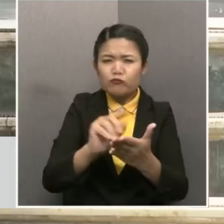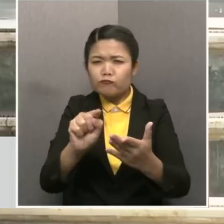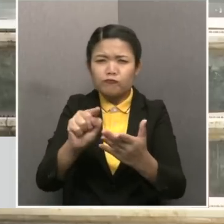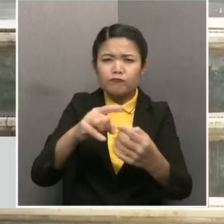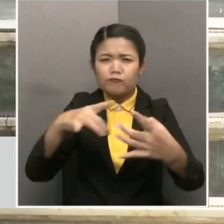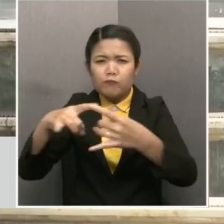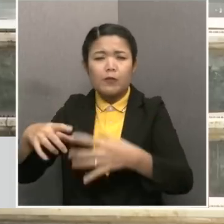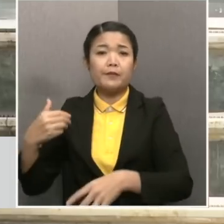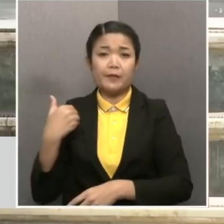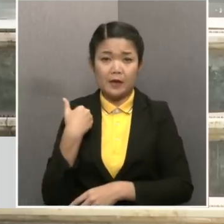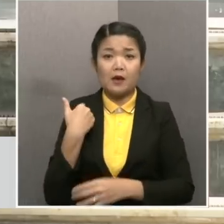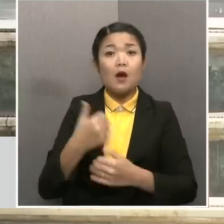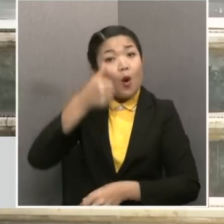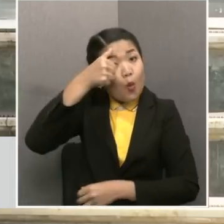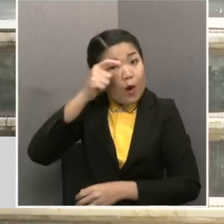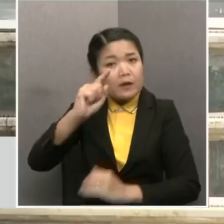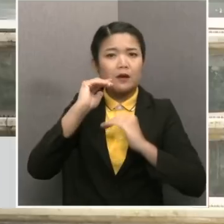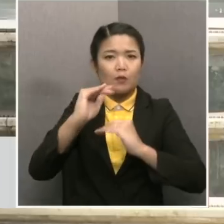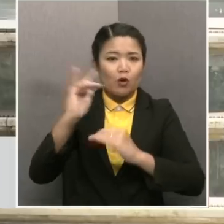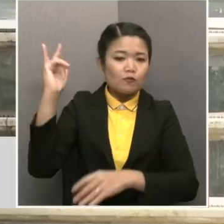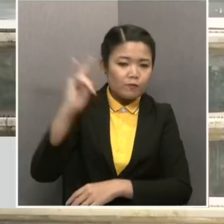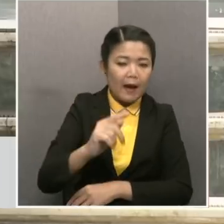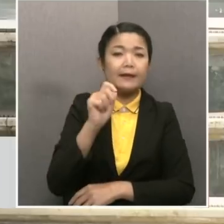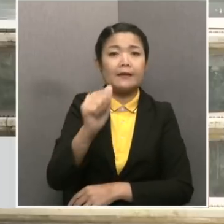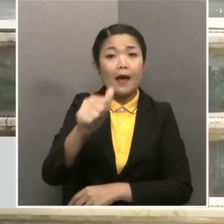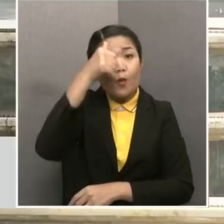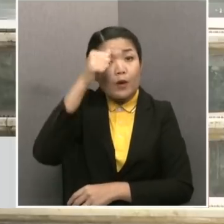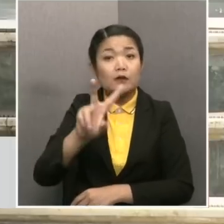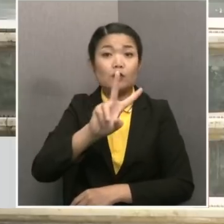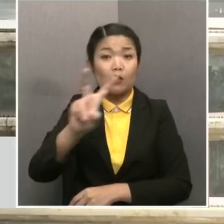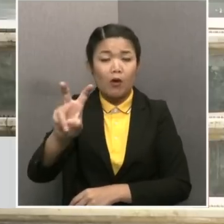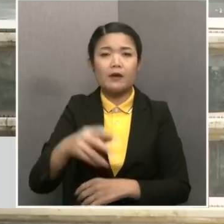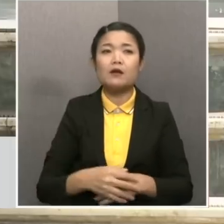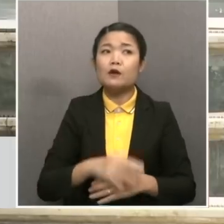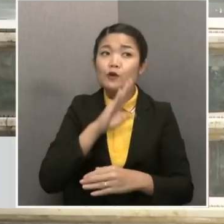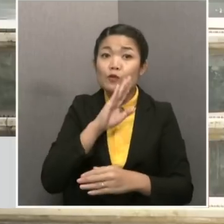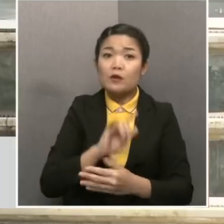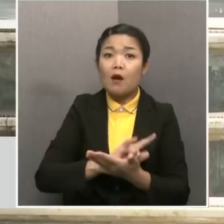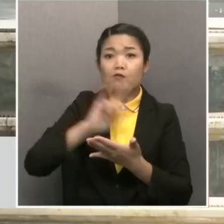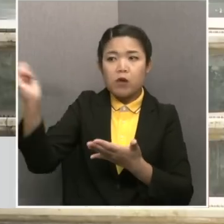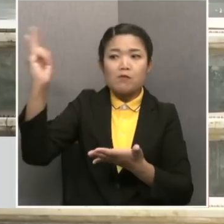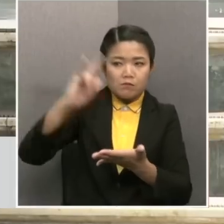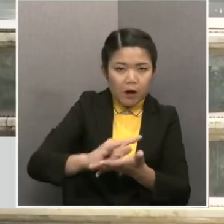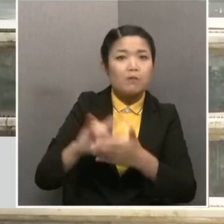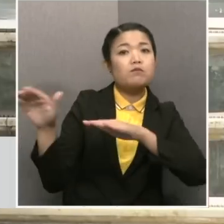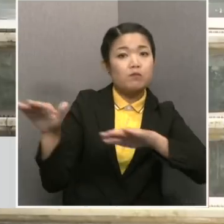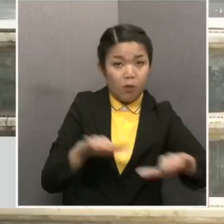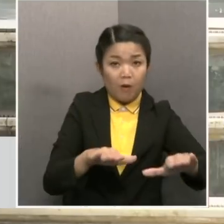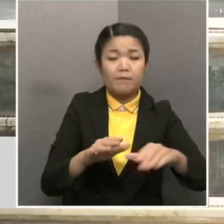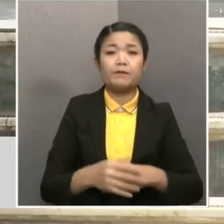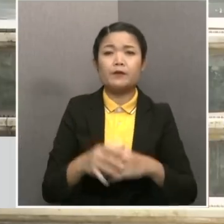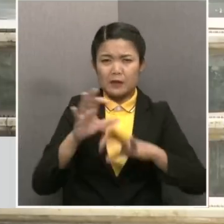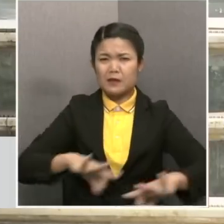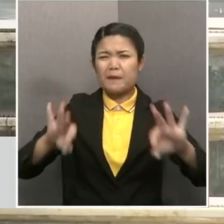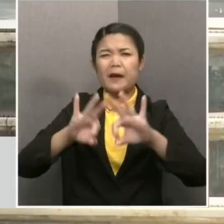ที่แน่ๆคือว่าได้ประมาณวันละประมาณ200คนแต่ท่านทูตยืนยันว่ามีเครื่องบินมาเท่าไหร่ก็พร้อมที่จะกลับมาทันทีเพราะนั้นตอนนี้จุดใหญ่ก็คือจุดเรื่องของเ